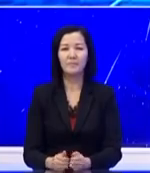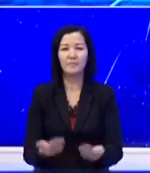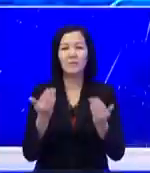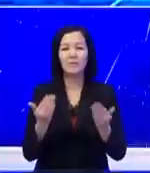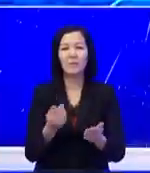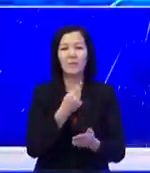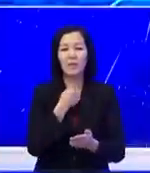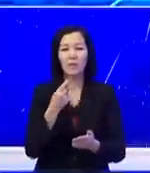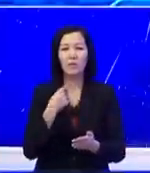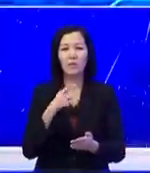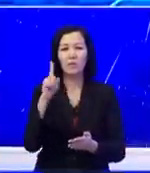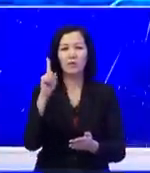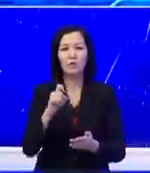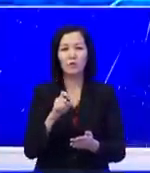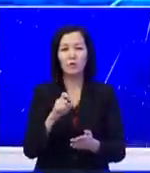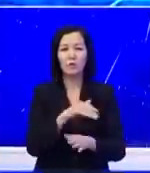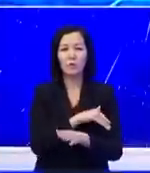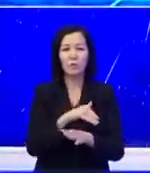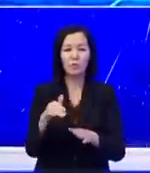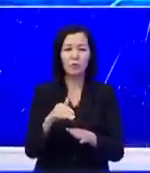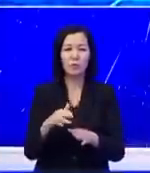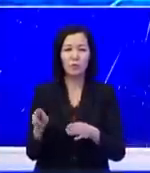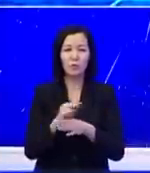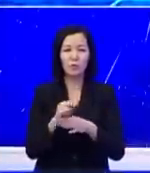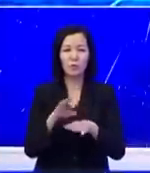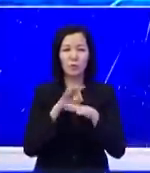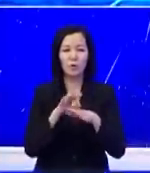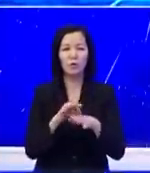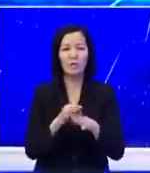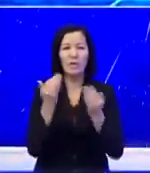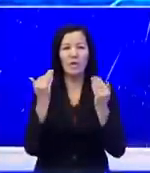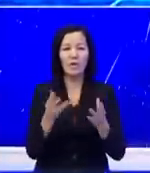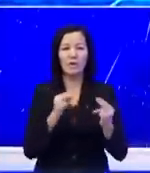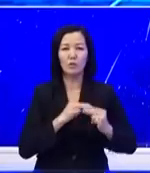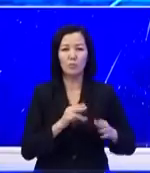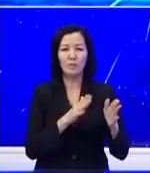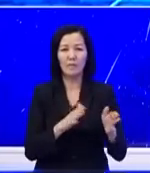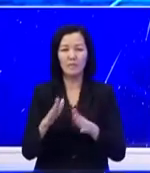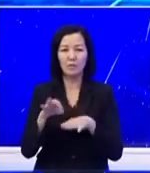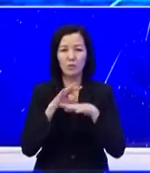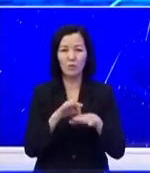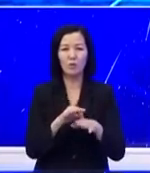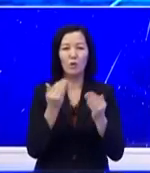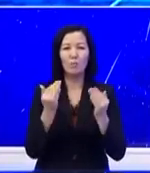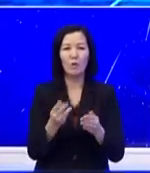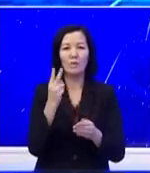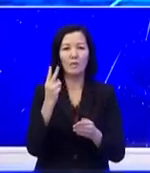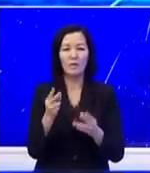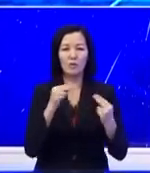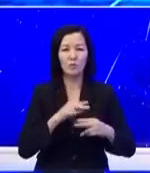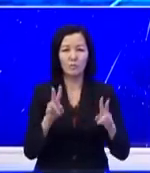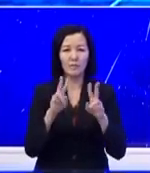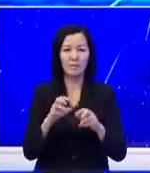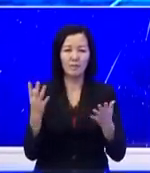Биыл Талдықорғанда 100-ге жуық көше жөндеуден өтеді. Қазір жұмыстар кезең-кезеңмен жүргізілуде. Бұған екі қолға бір